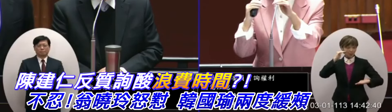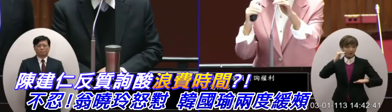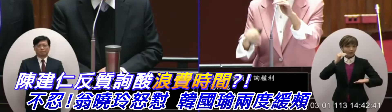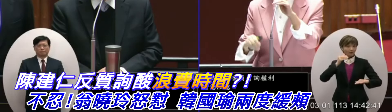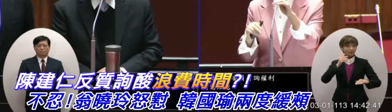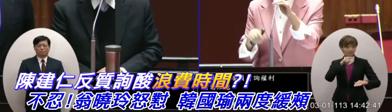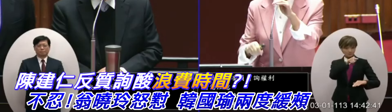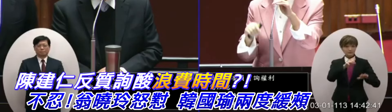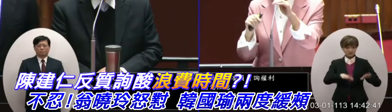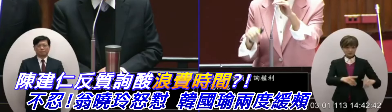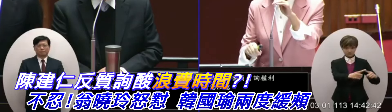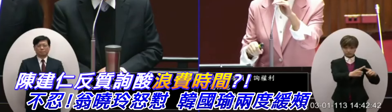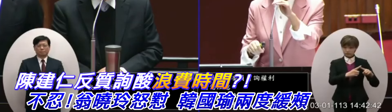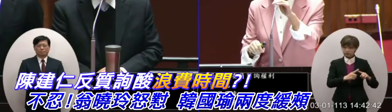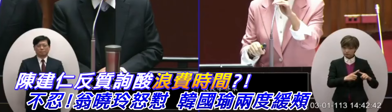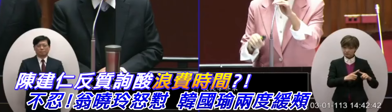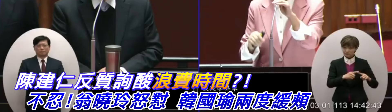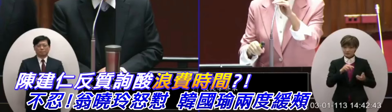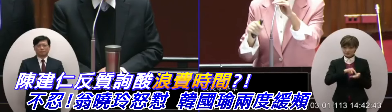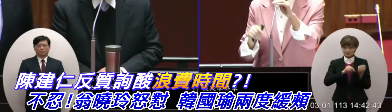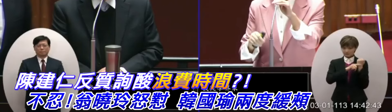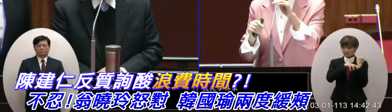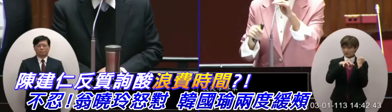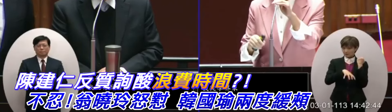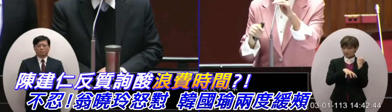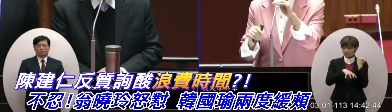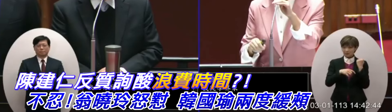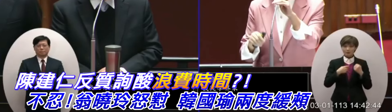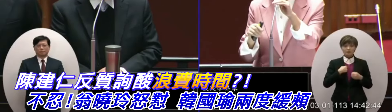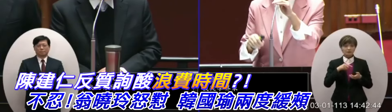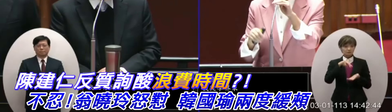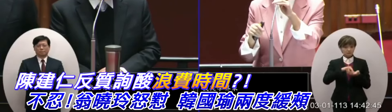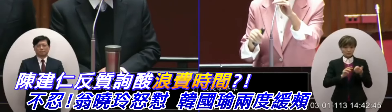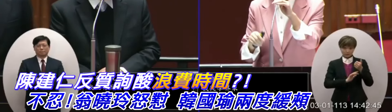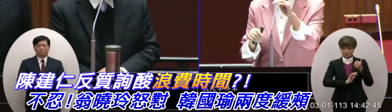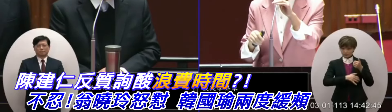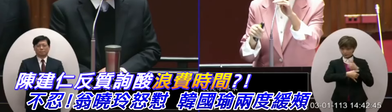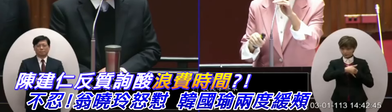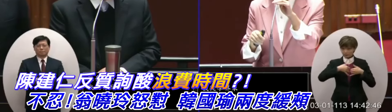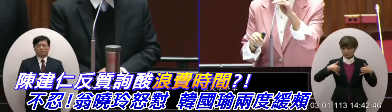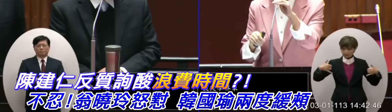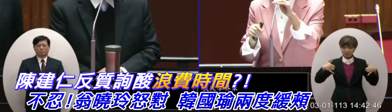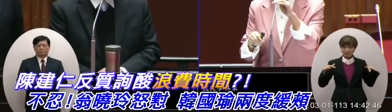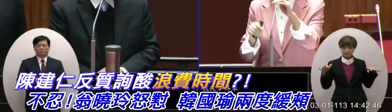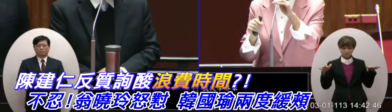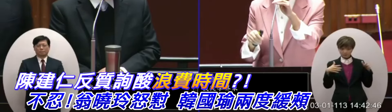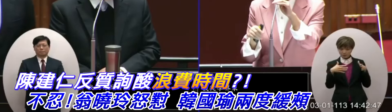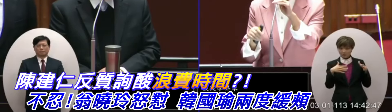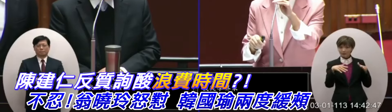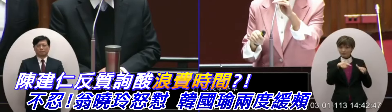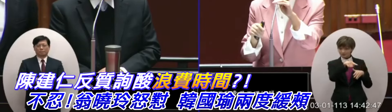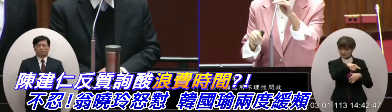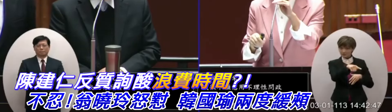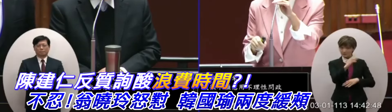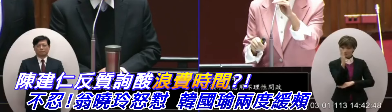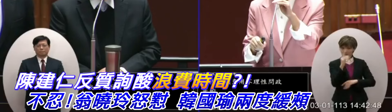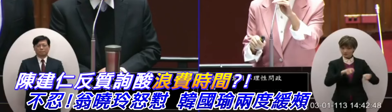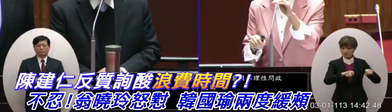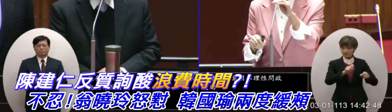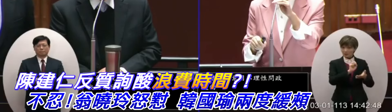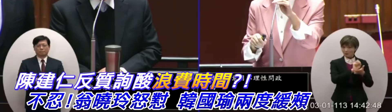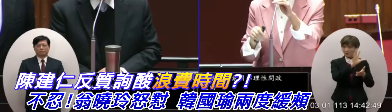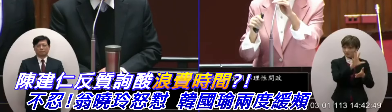天是来立法院的殿堂。接受我们立法委员对于您施政报告、对于您施政的问